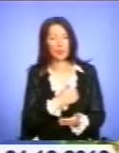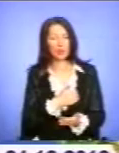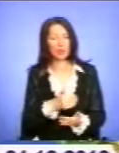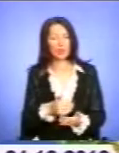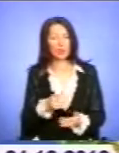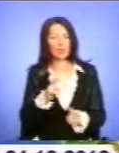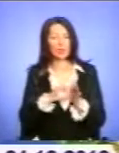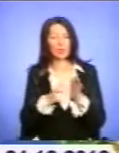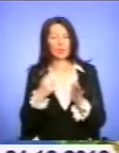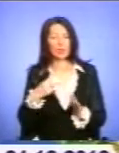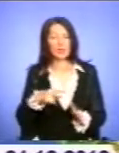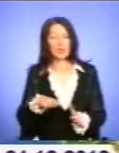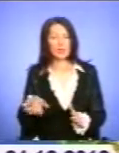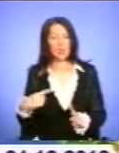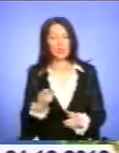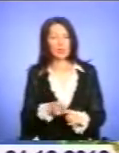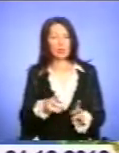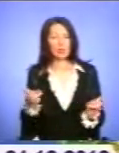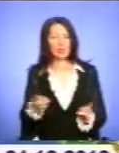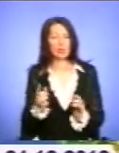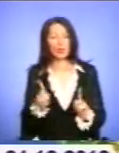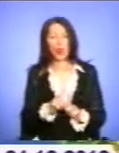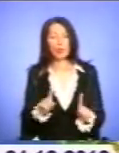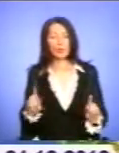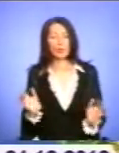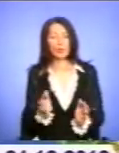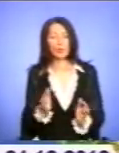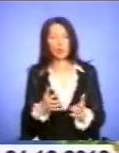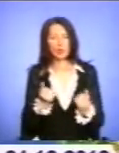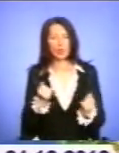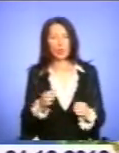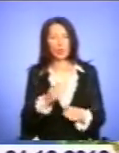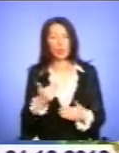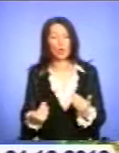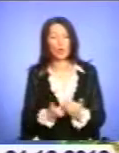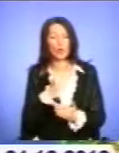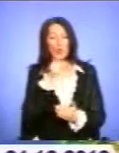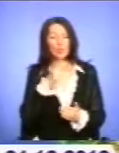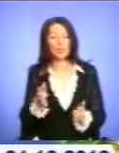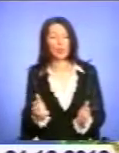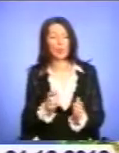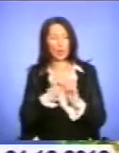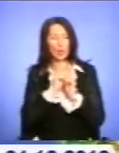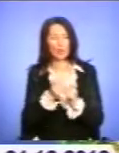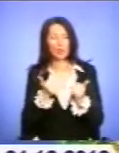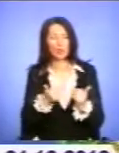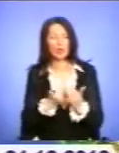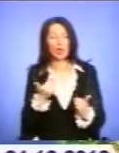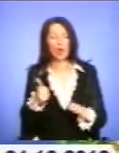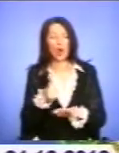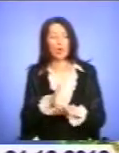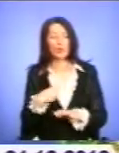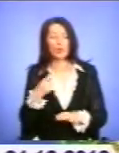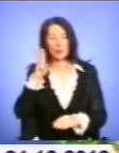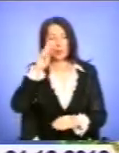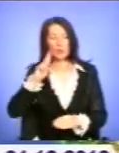720 дітей області, які потребують особливого піклування, отримають новорічні подарунки. Сьогодні від голови обласної державної адміністрації